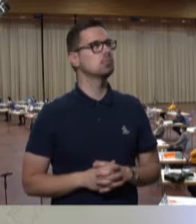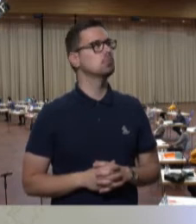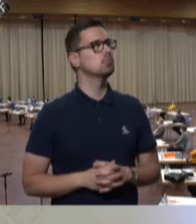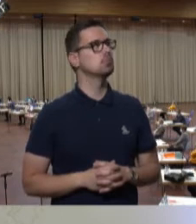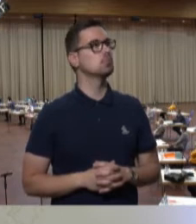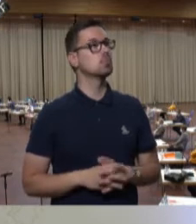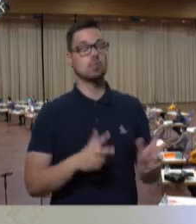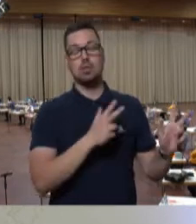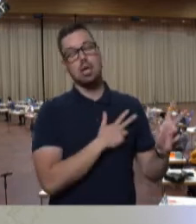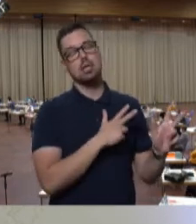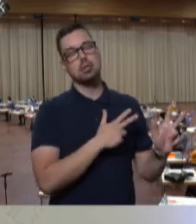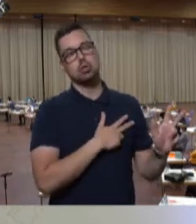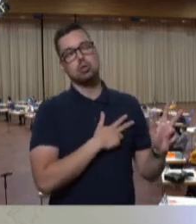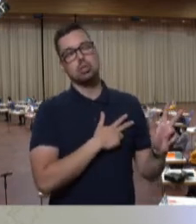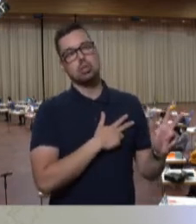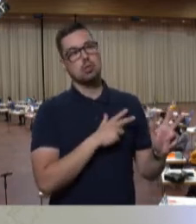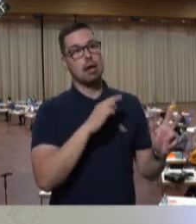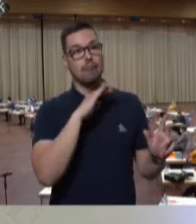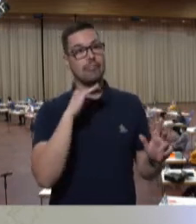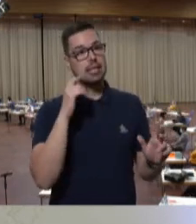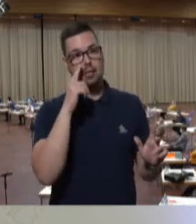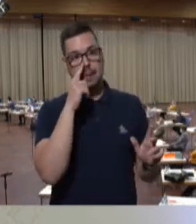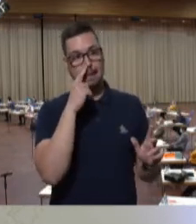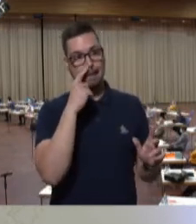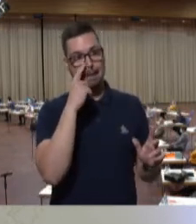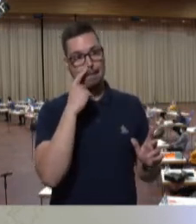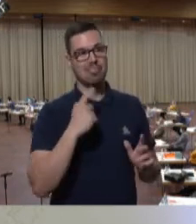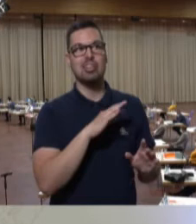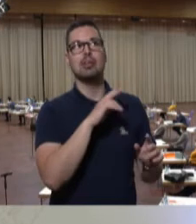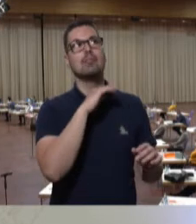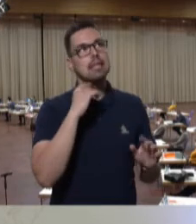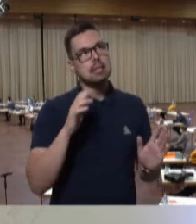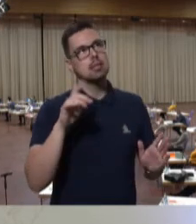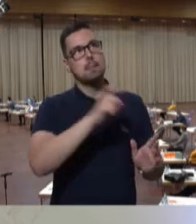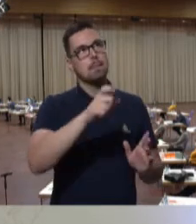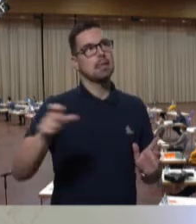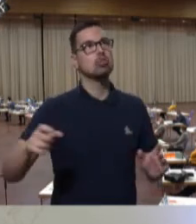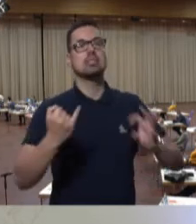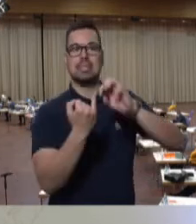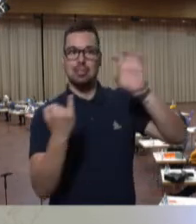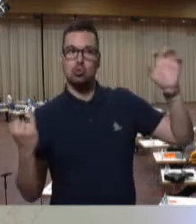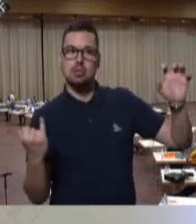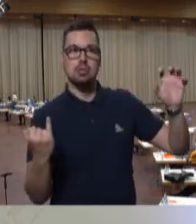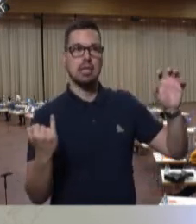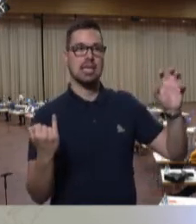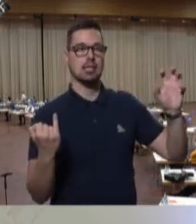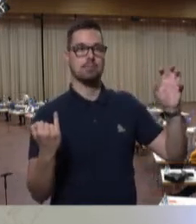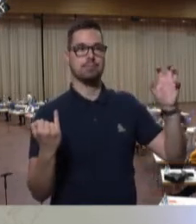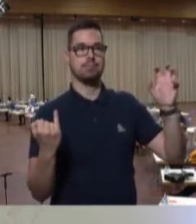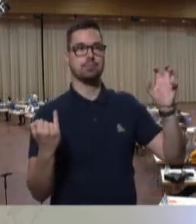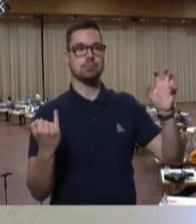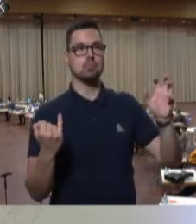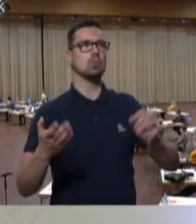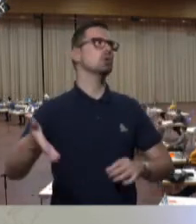Und seien wir ehrlich, für viele geht es nicht mehr darum, oder für viele ist Industrie etwas vor allen Dingen aus